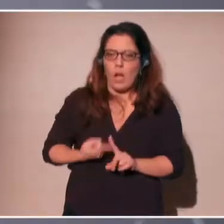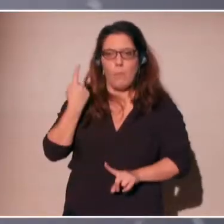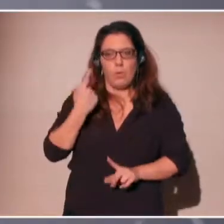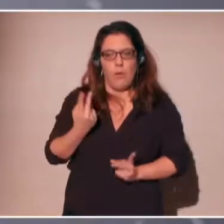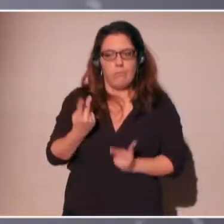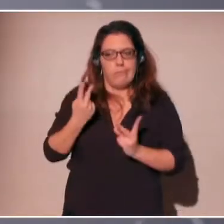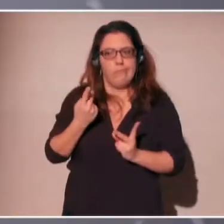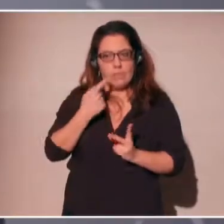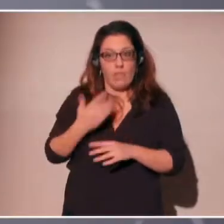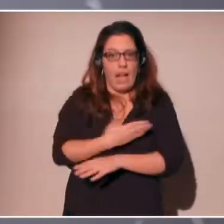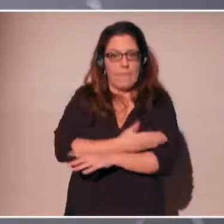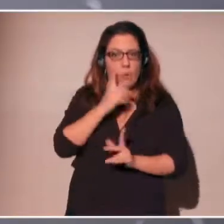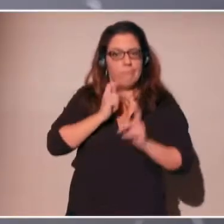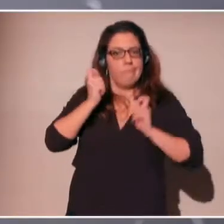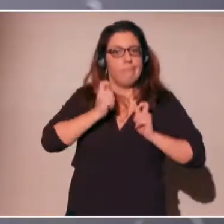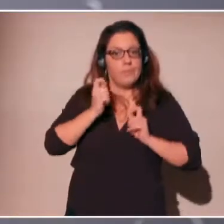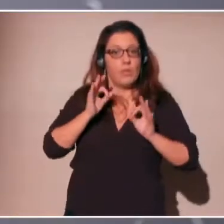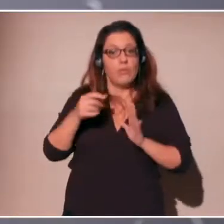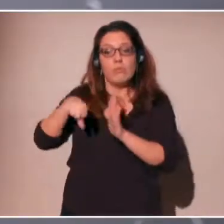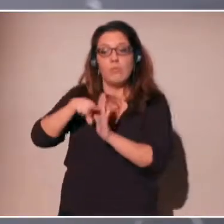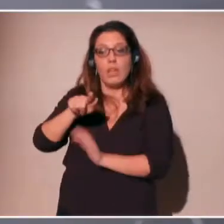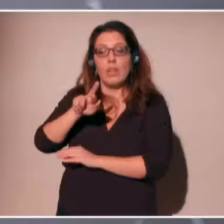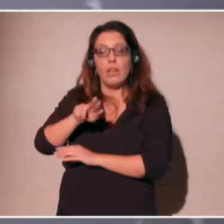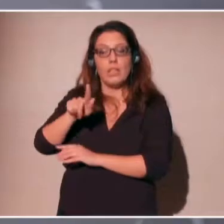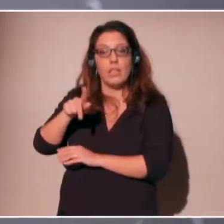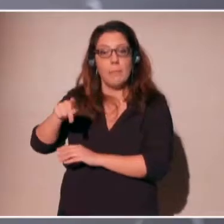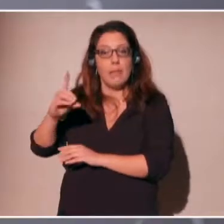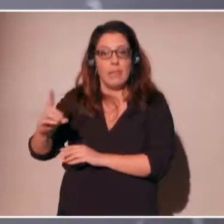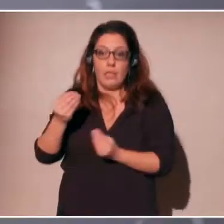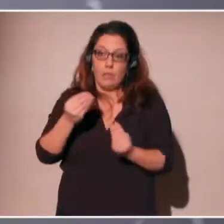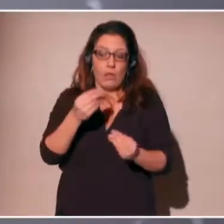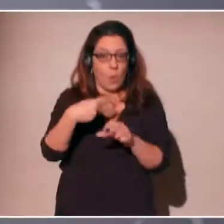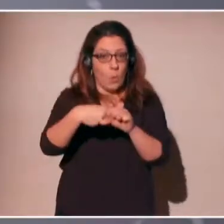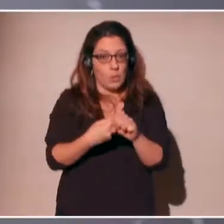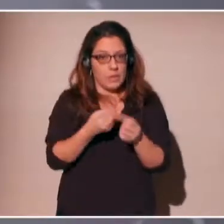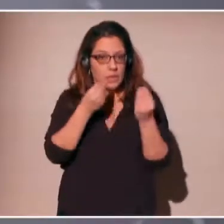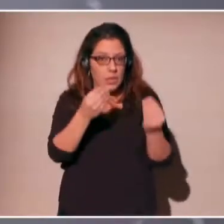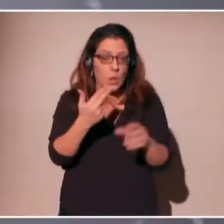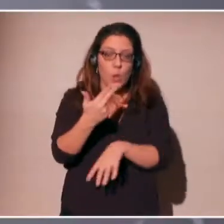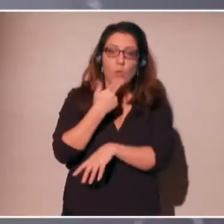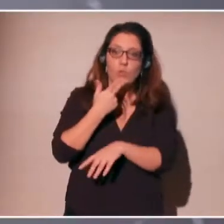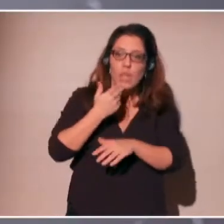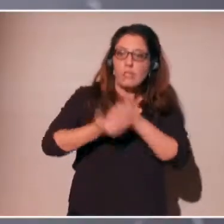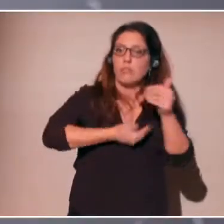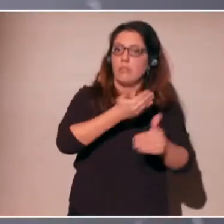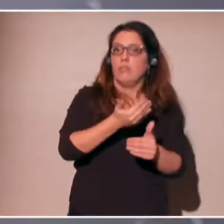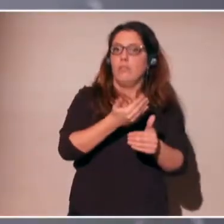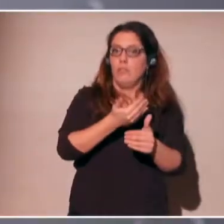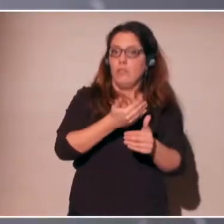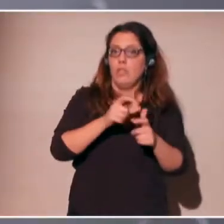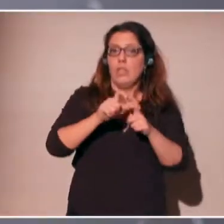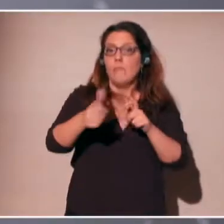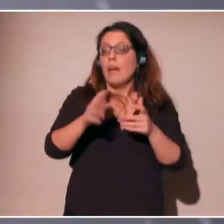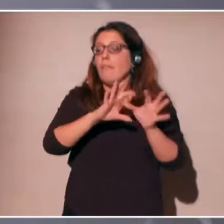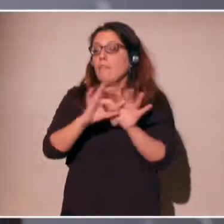avant. Eh bien, RGPD, ça va donner des outils qui vont créer une pédagogie et qui vont créer des usages. Et ensuite, on aura la réponse industrielle et